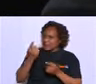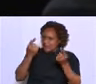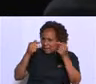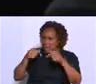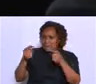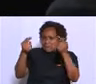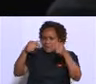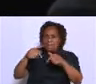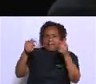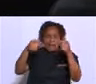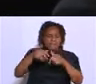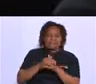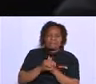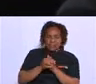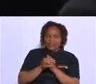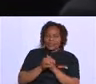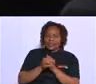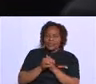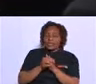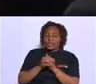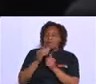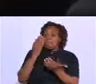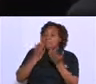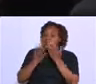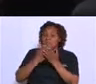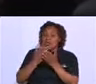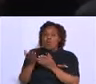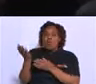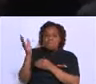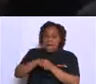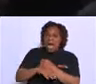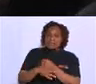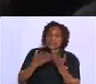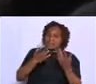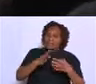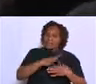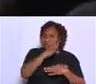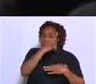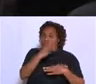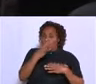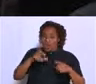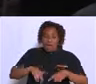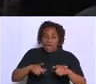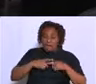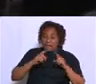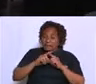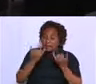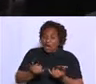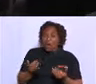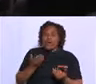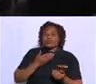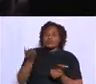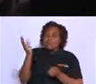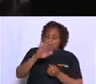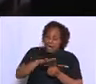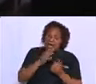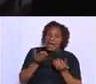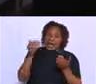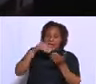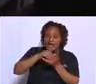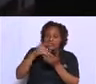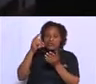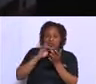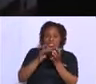Njoo. Sogea. Sogea. Inawezekana ulirudi nyuma kiroho, lakini unahitaji sasa kurejea kwa Kristo. Sogea.